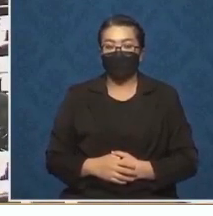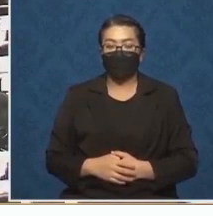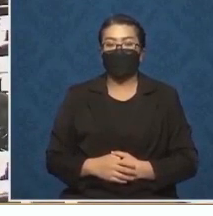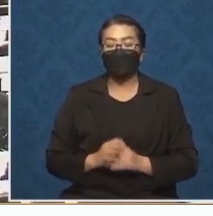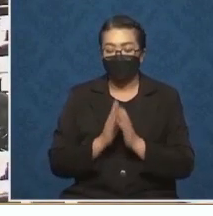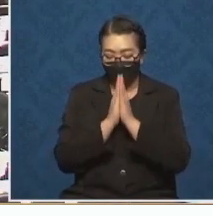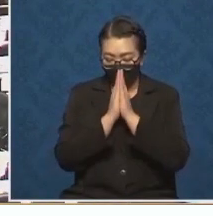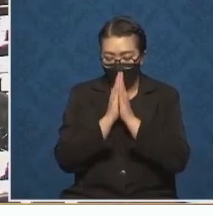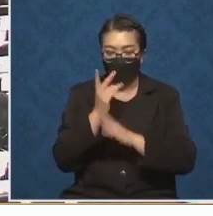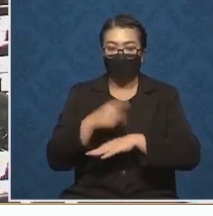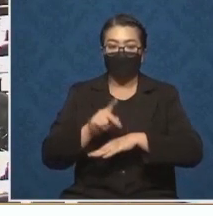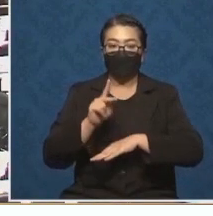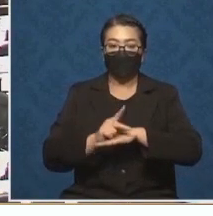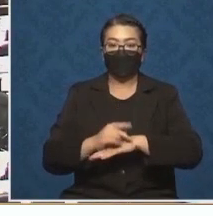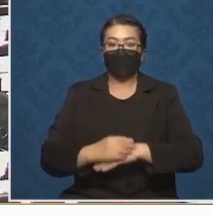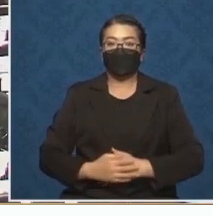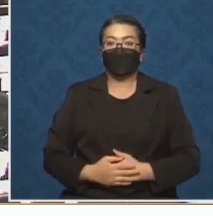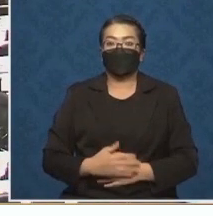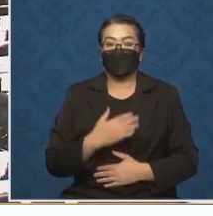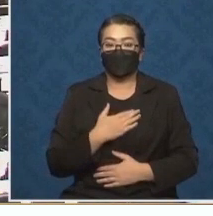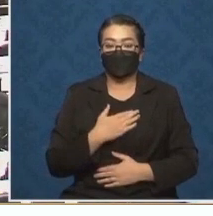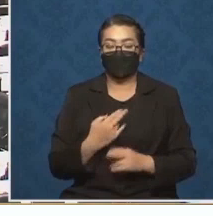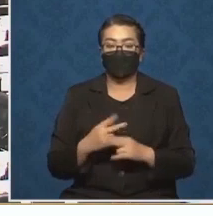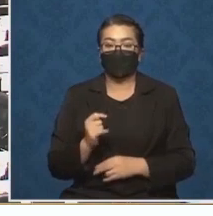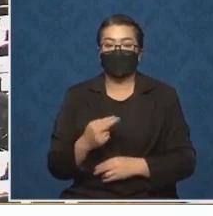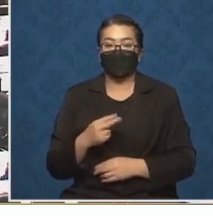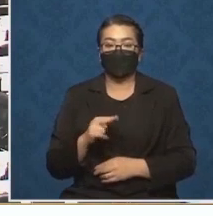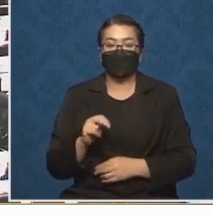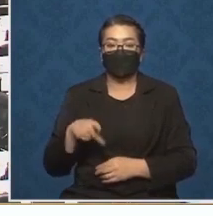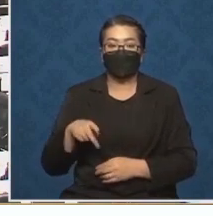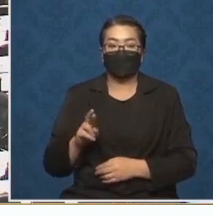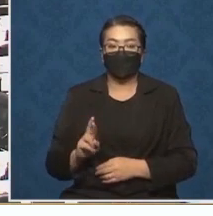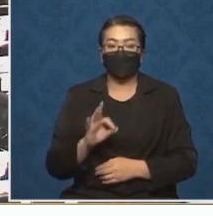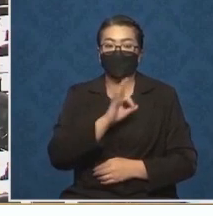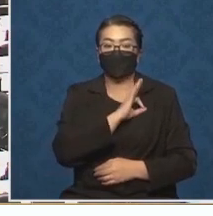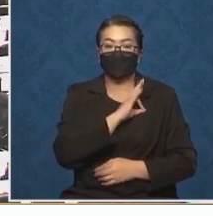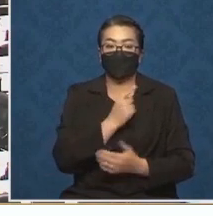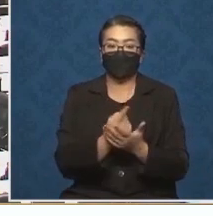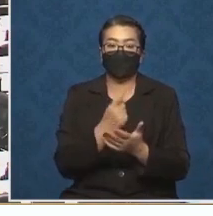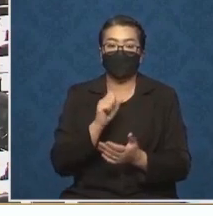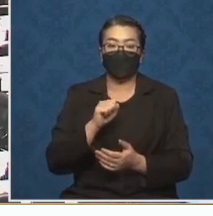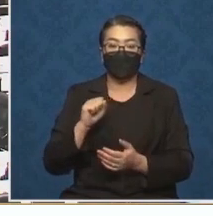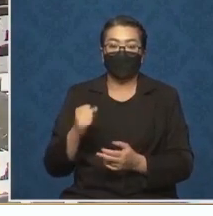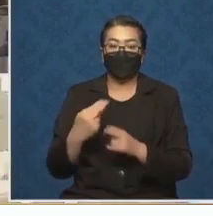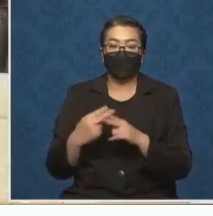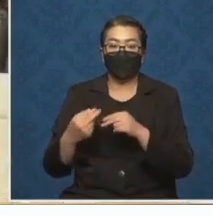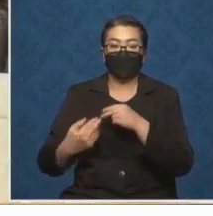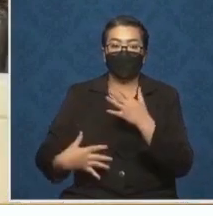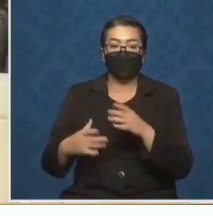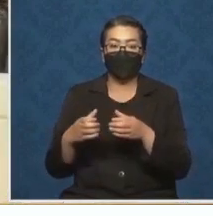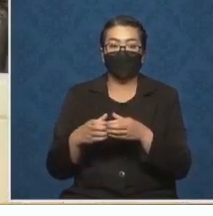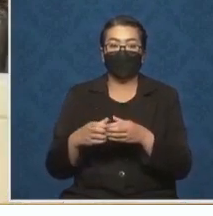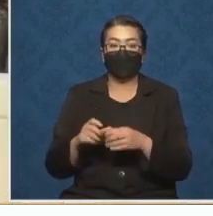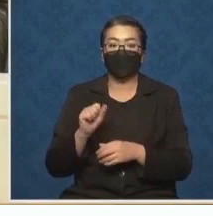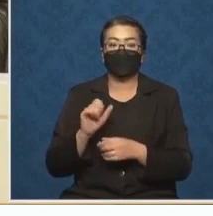กราบเรียนท่านประธานที่เคารพดิฉันนางสาวธนพรสมทองแดงสมาชิกสภาผู้แทนราษฎรแบบบัญชีรายชื่อพรรค